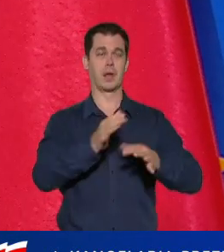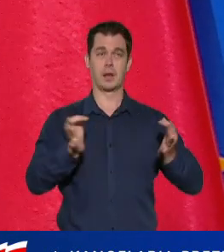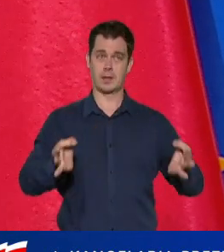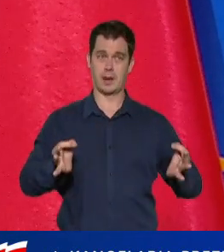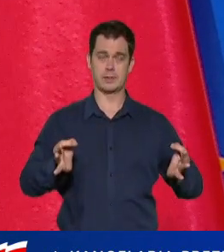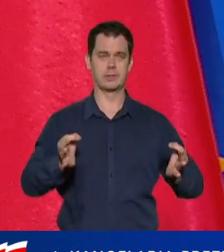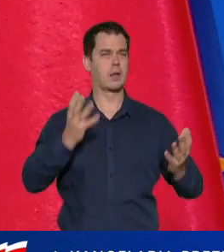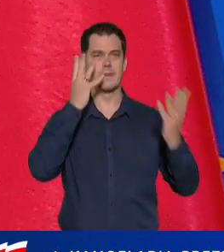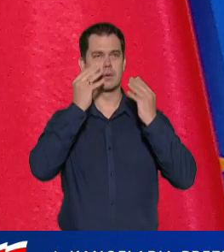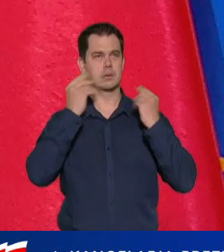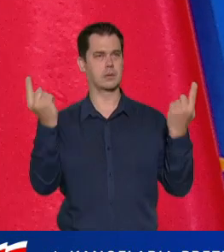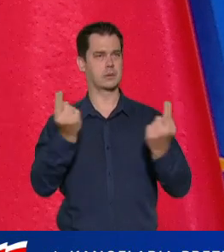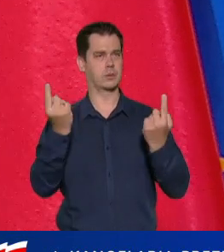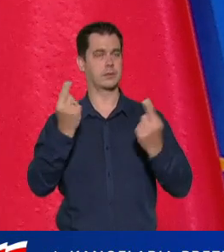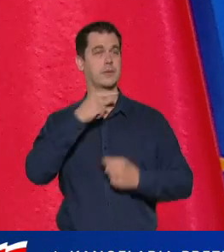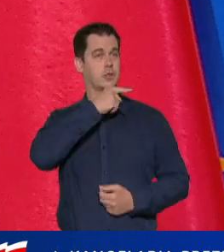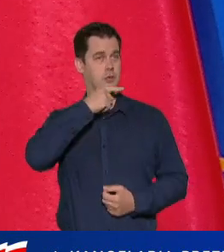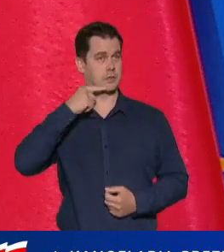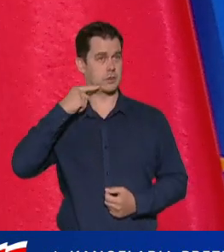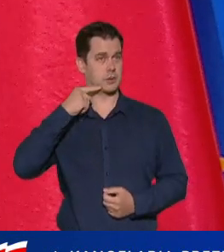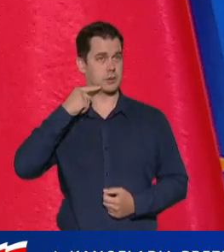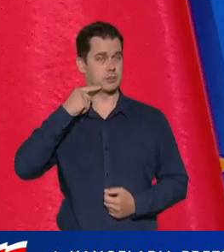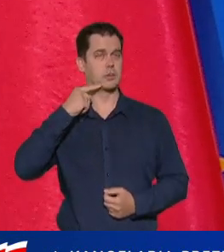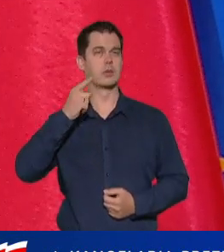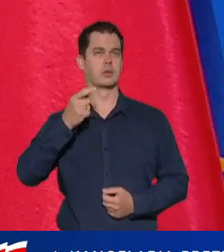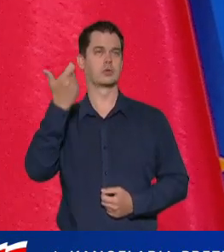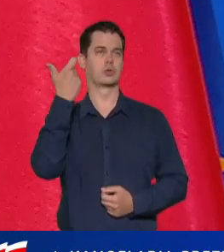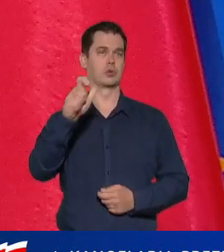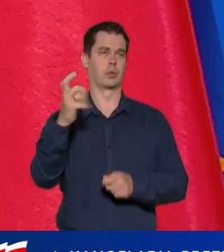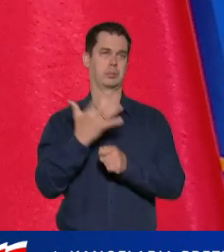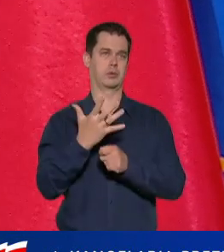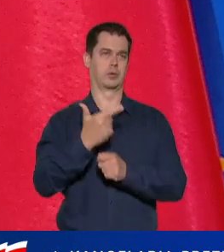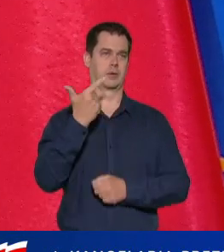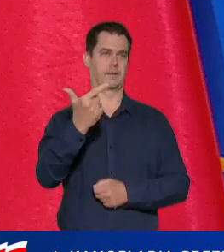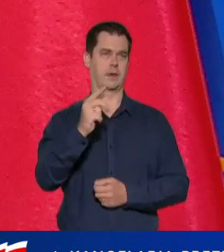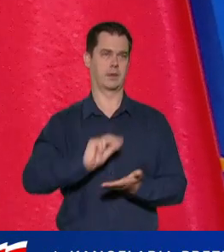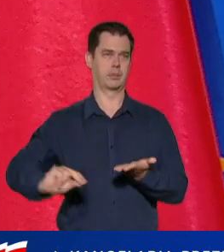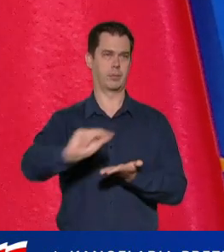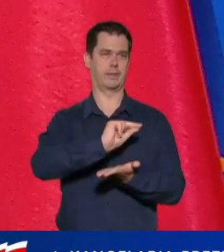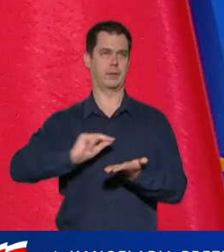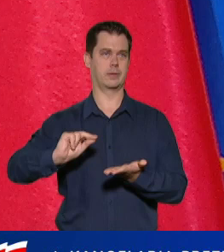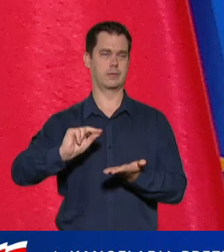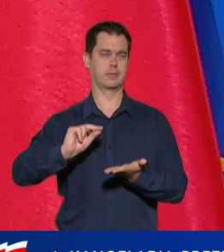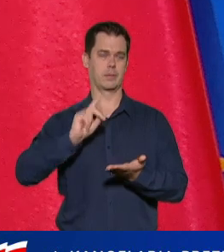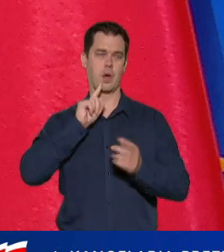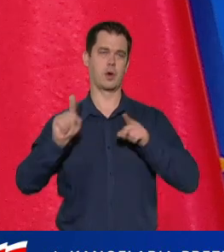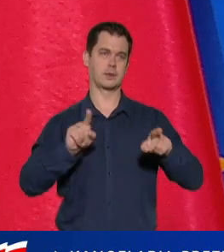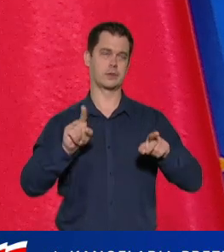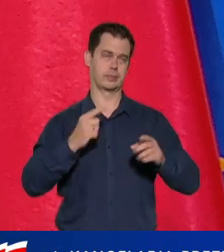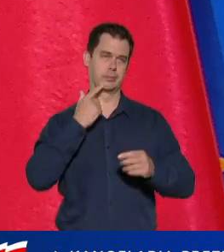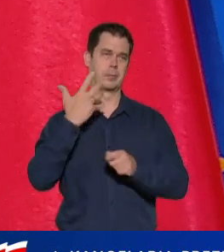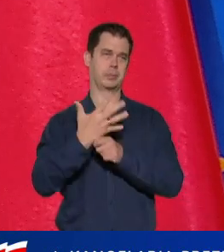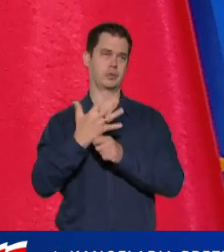czynienia z sytuacją, że w strefie czerwonej znalazły się 152 powiaty, czyli blisko